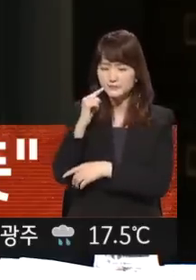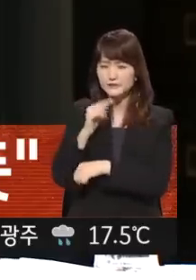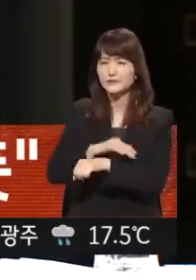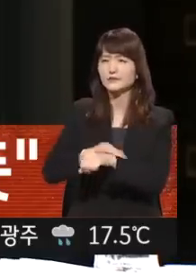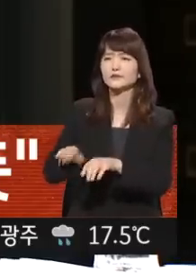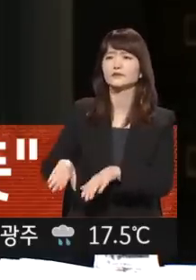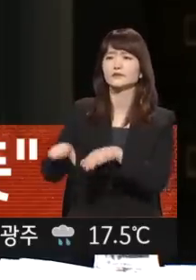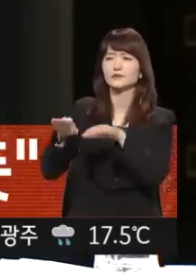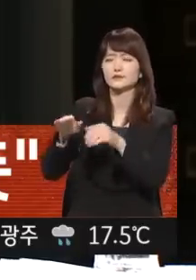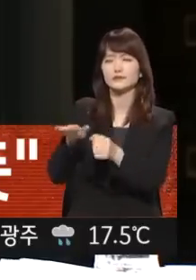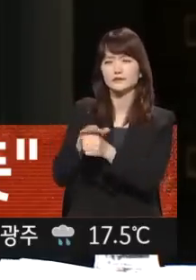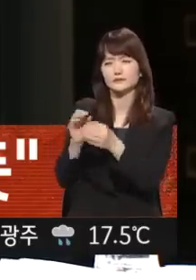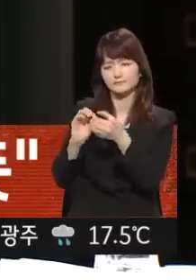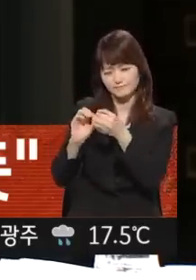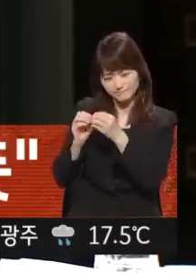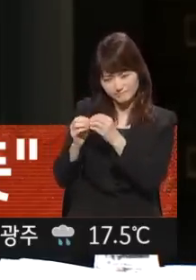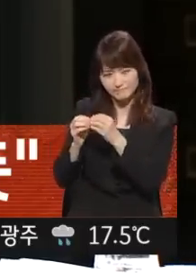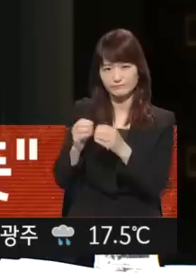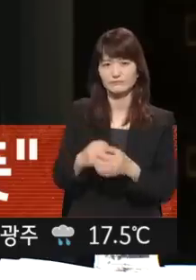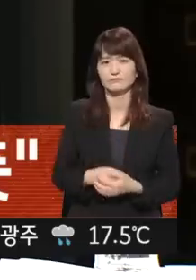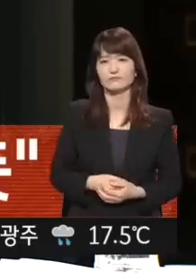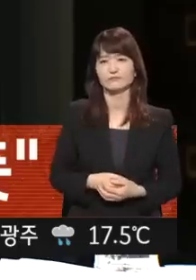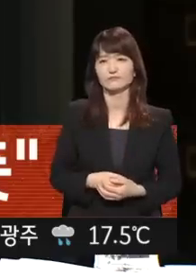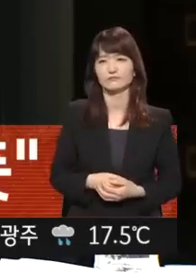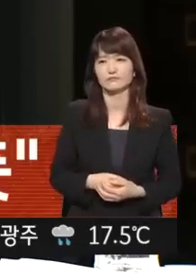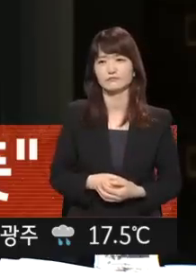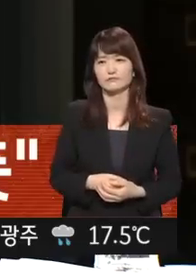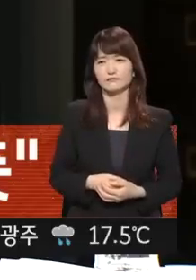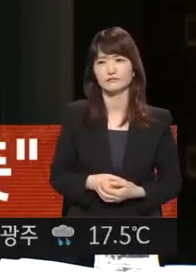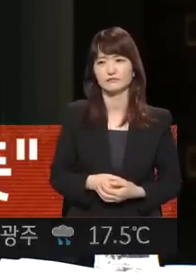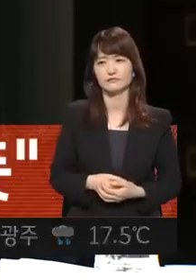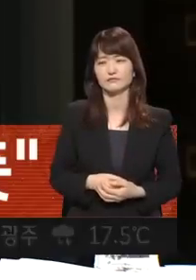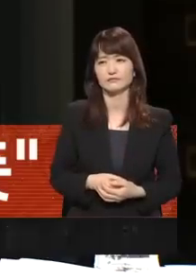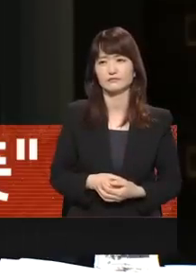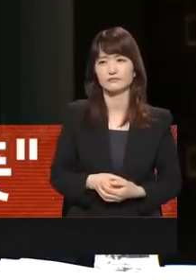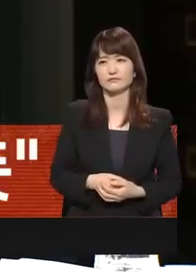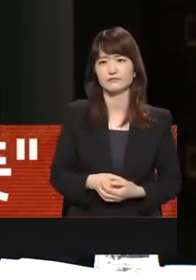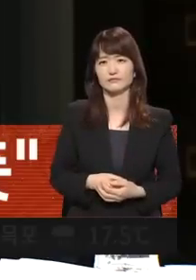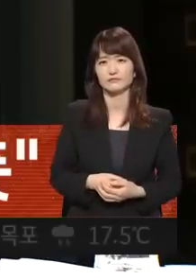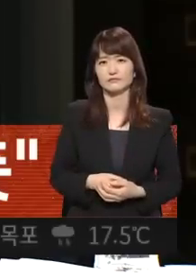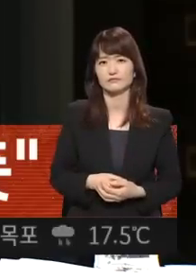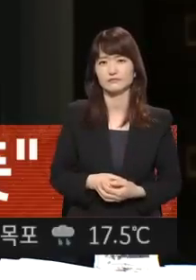사랑의 뽀뽀 선생과 사랑해 그런데이 다음에